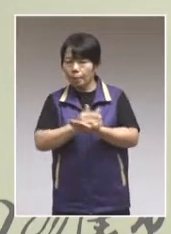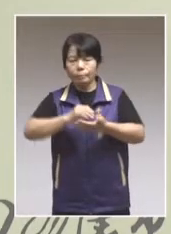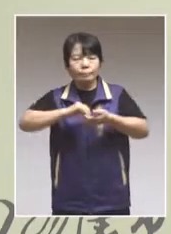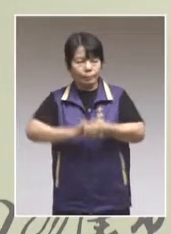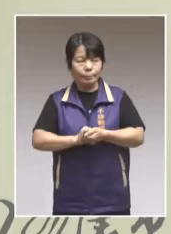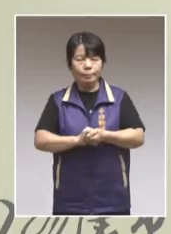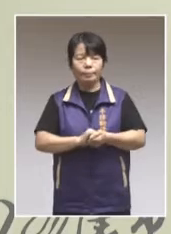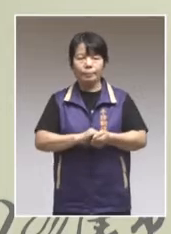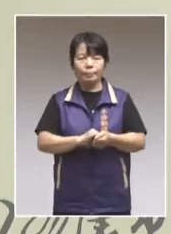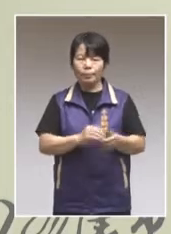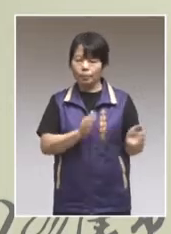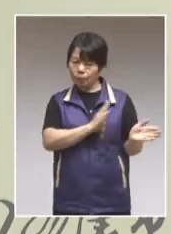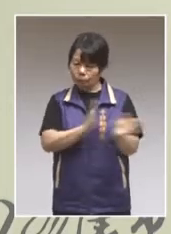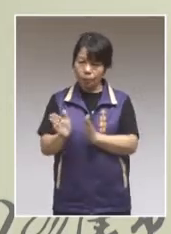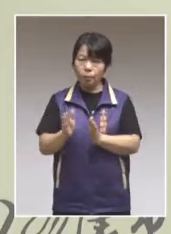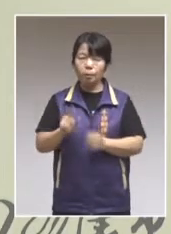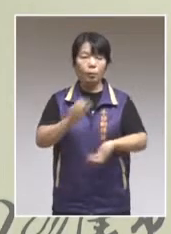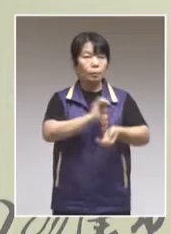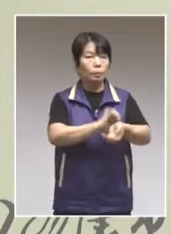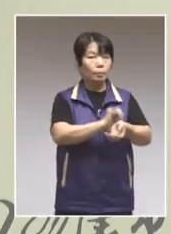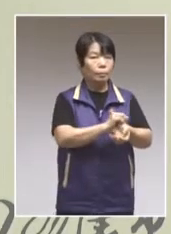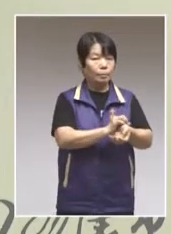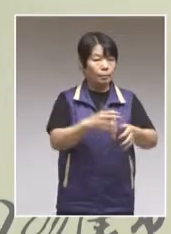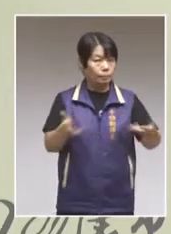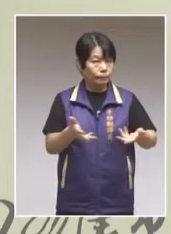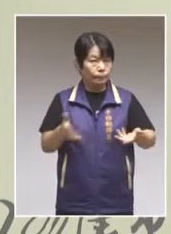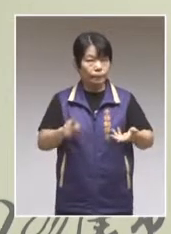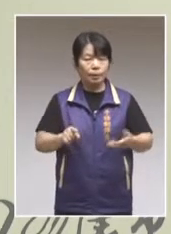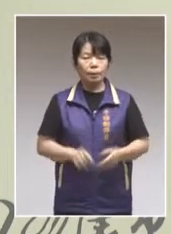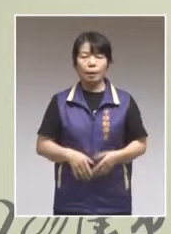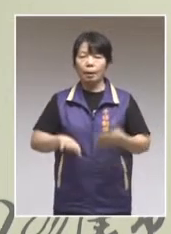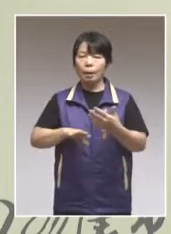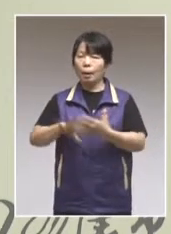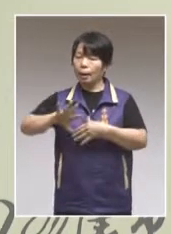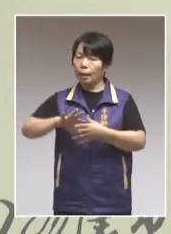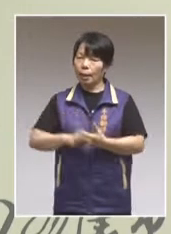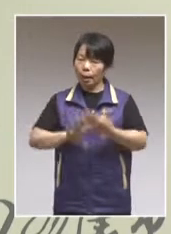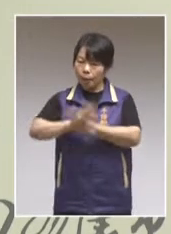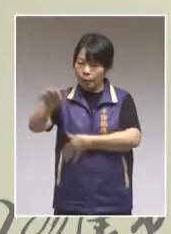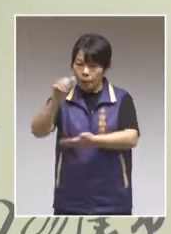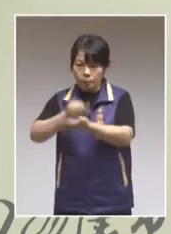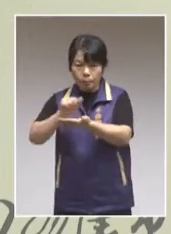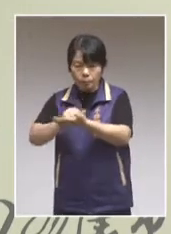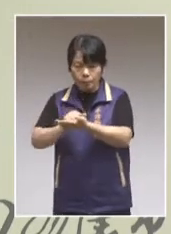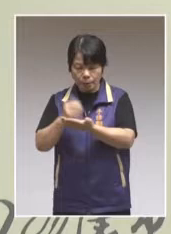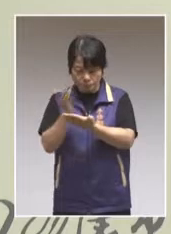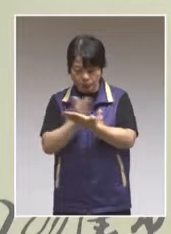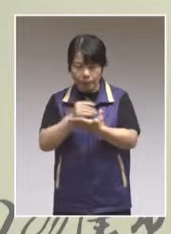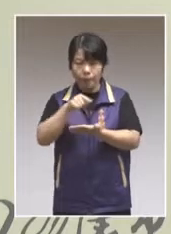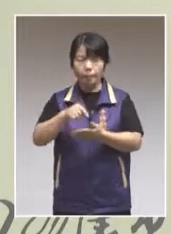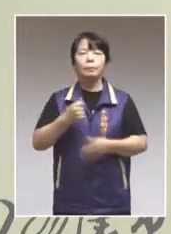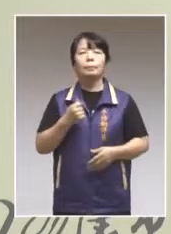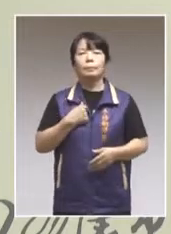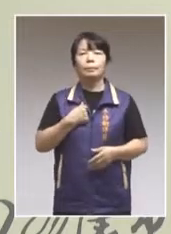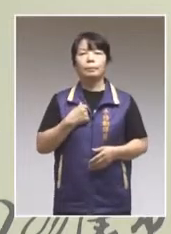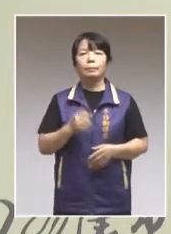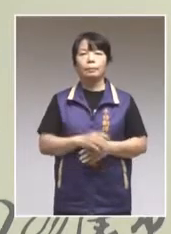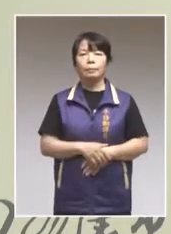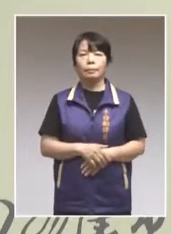处置。然后这些医疗的处置之后，他再做一些临床的这个判断就可以把一